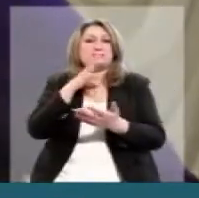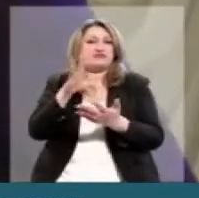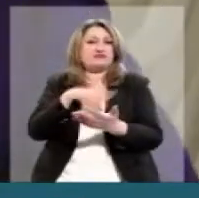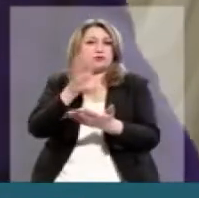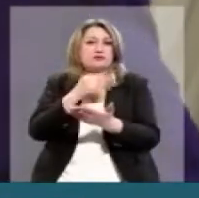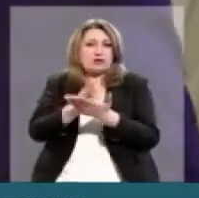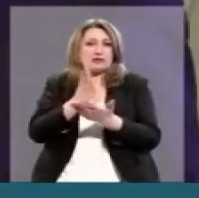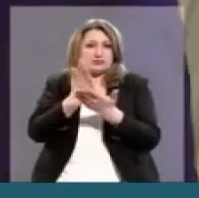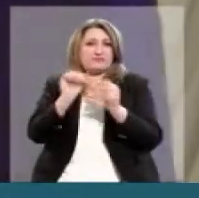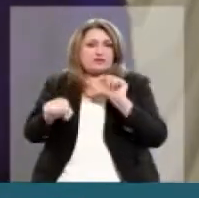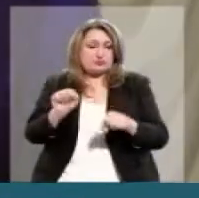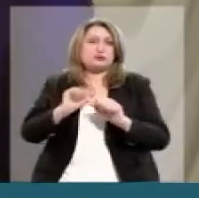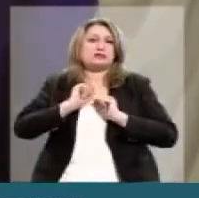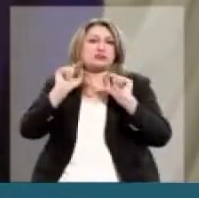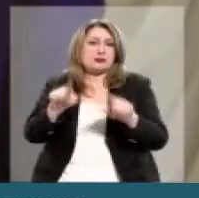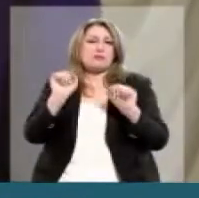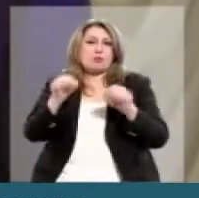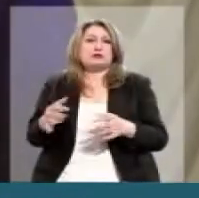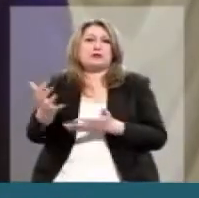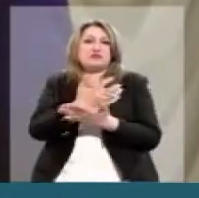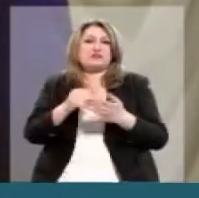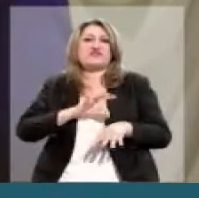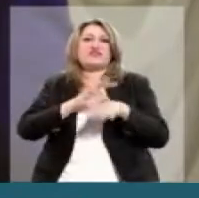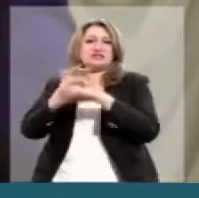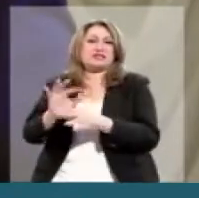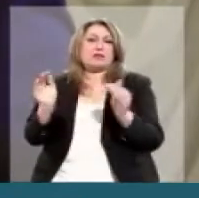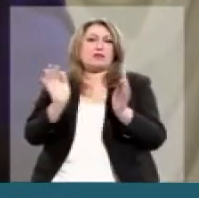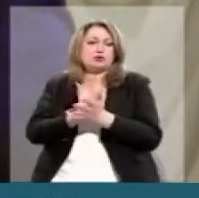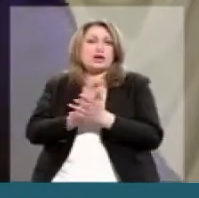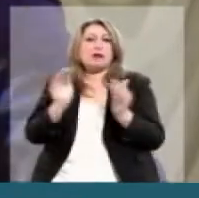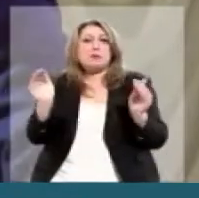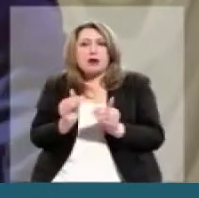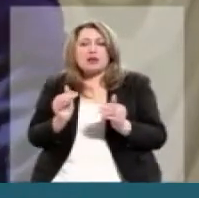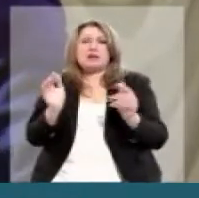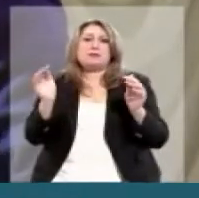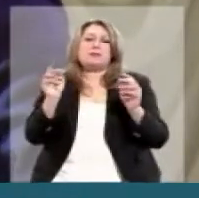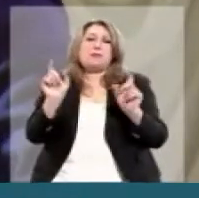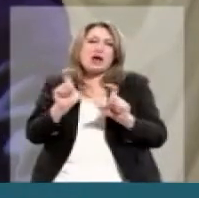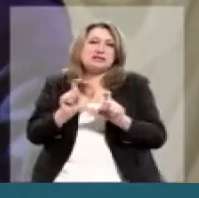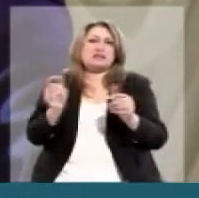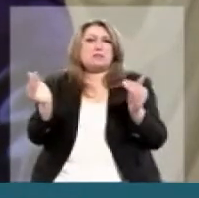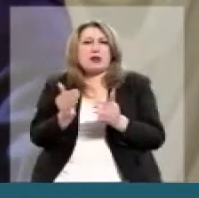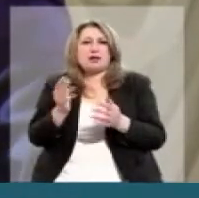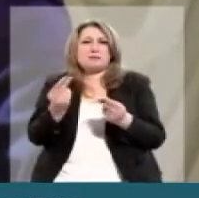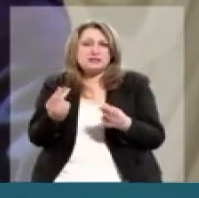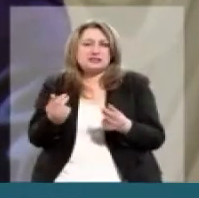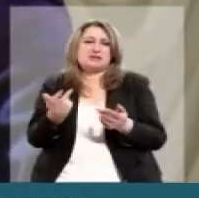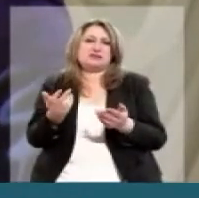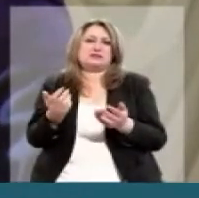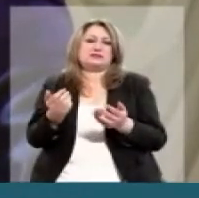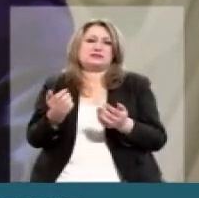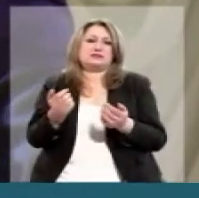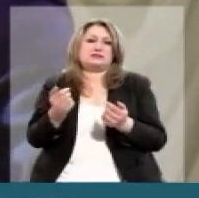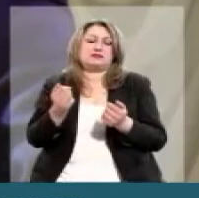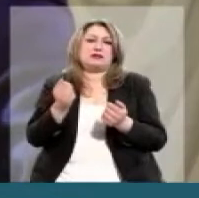средствами, самостоятельно, соответственно, может вывести мусор. Малый бизнес, магазины маленькие, вот сразу говорю вам,